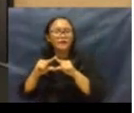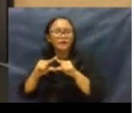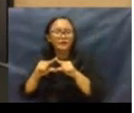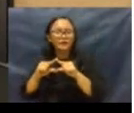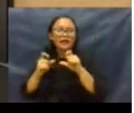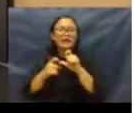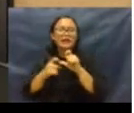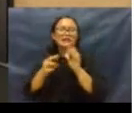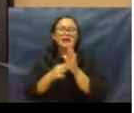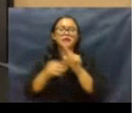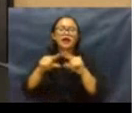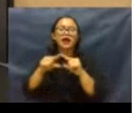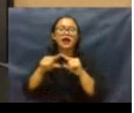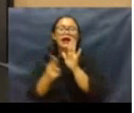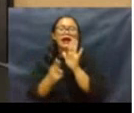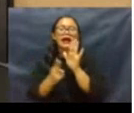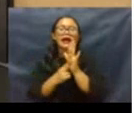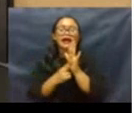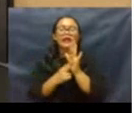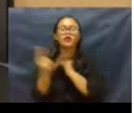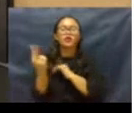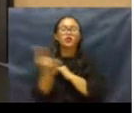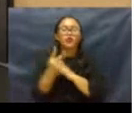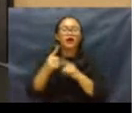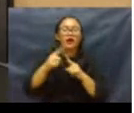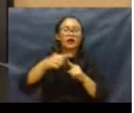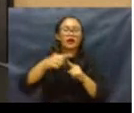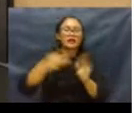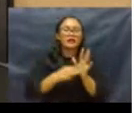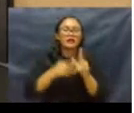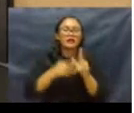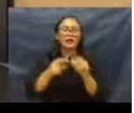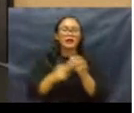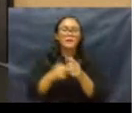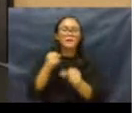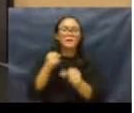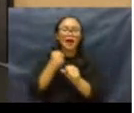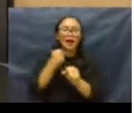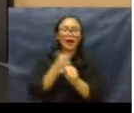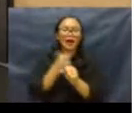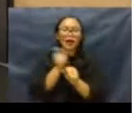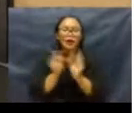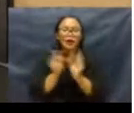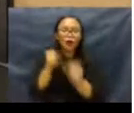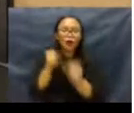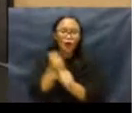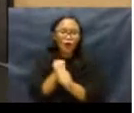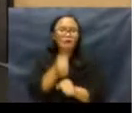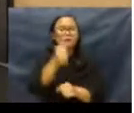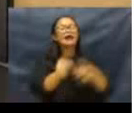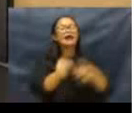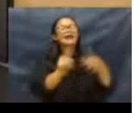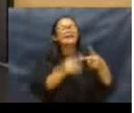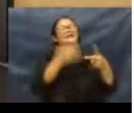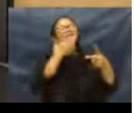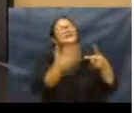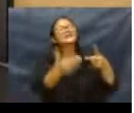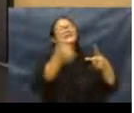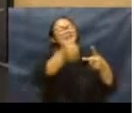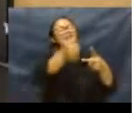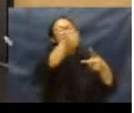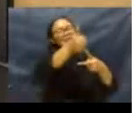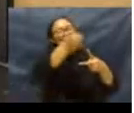SMAN 2 Temanggung. Oke, selamat. Untuk pemenang yang kedua, akhirnya Bapak dan Ibu